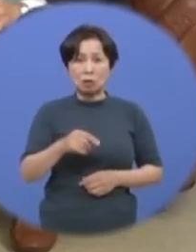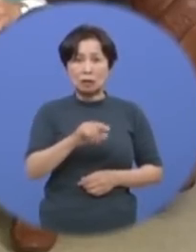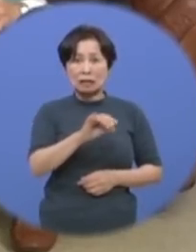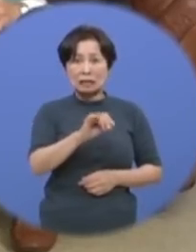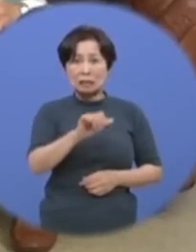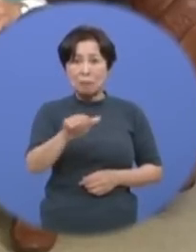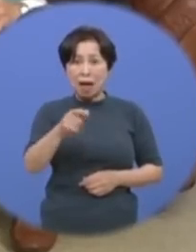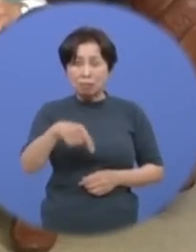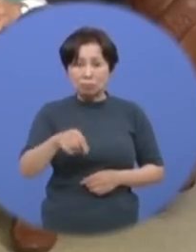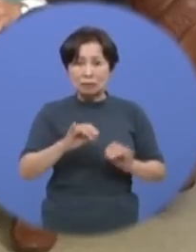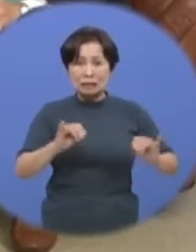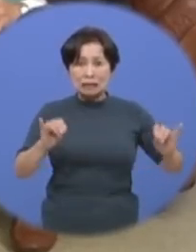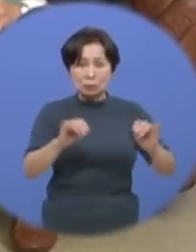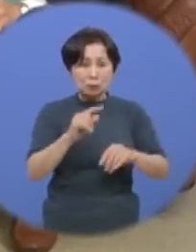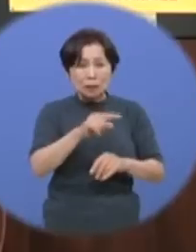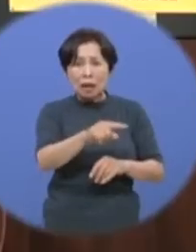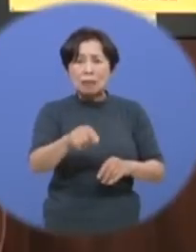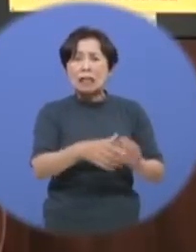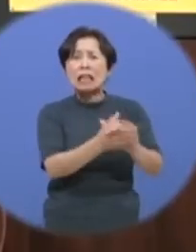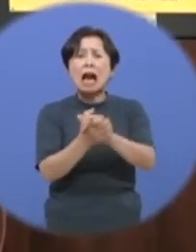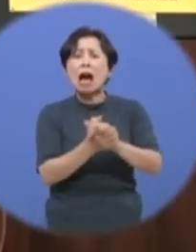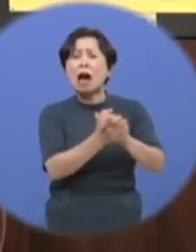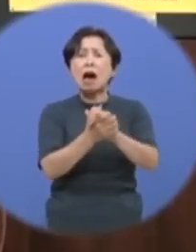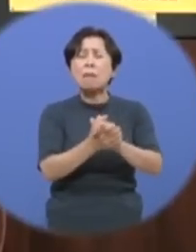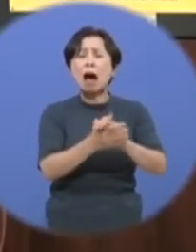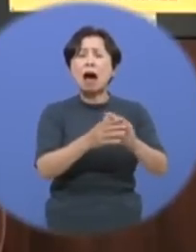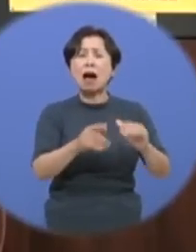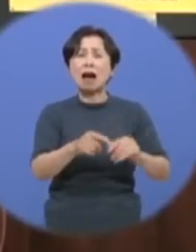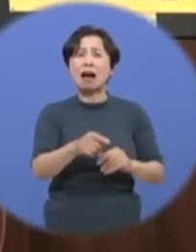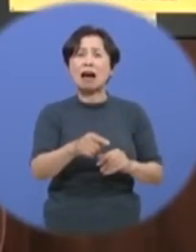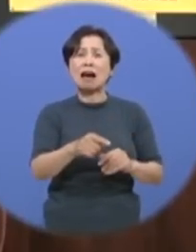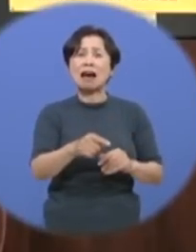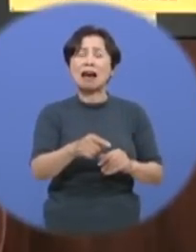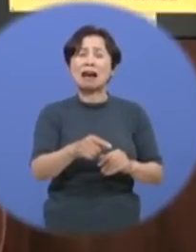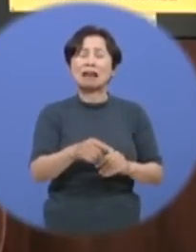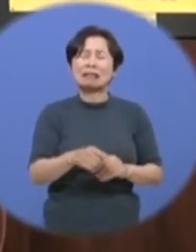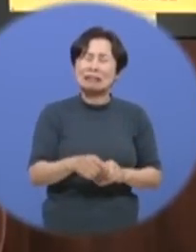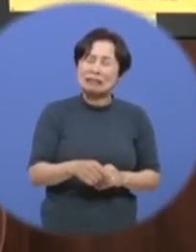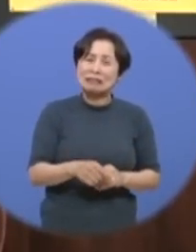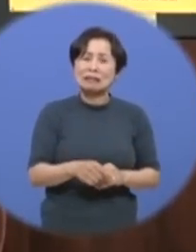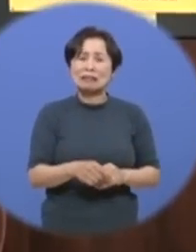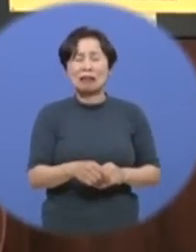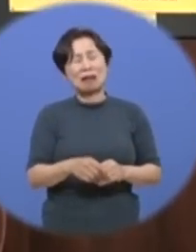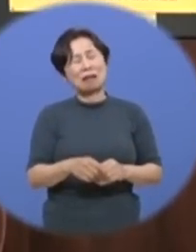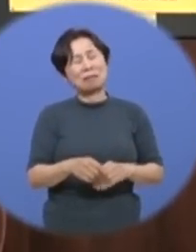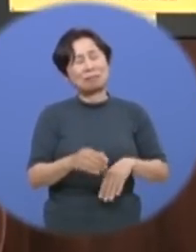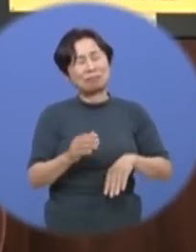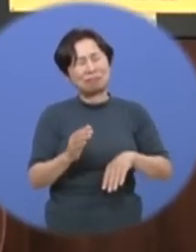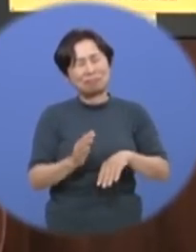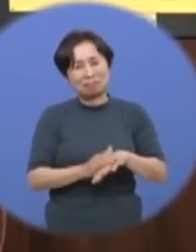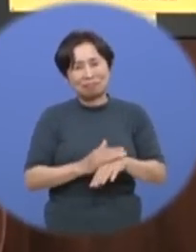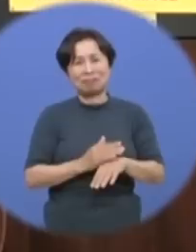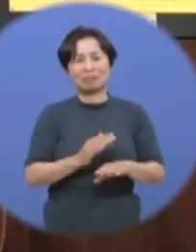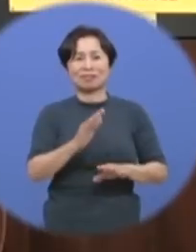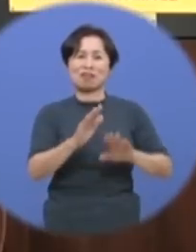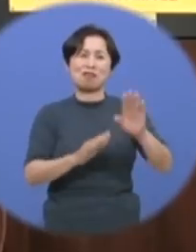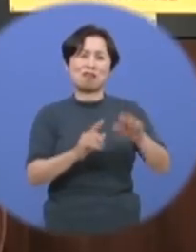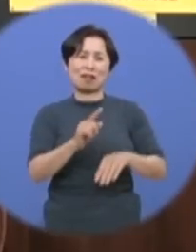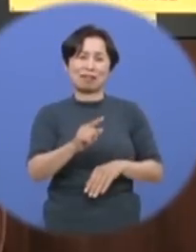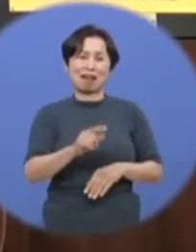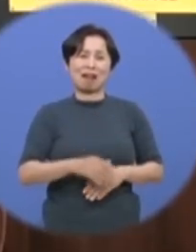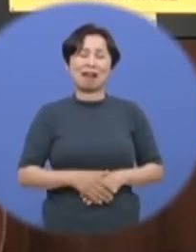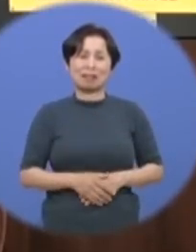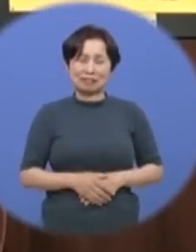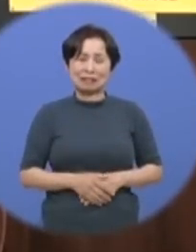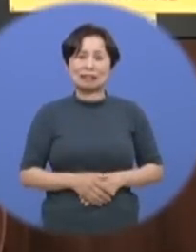どう公開ですからねねぇキャッチボールもまともにだけあいっちゃそんな感じだったんでで